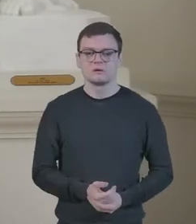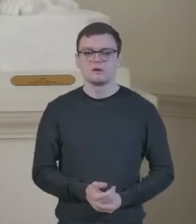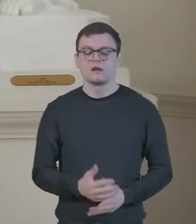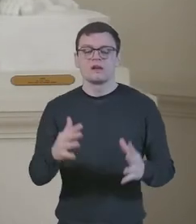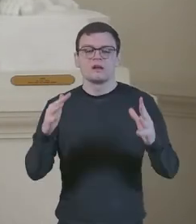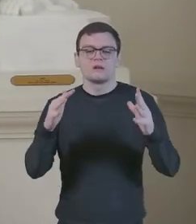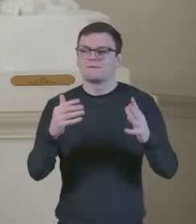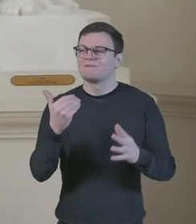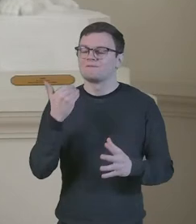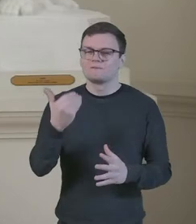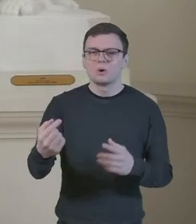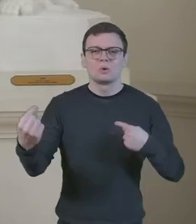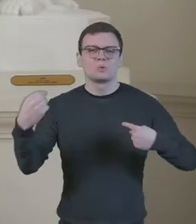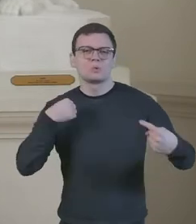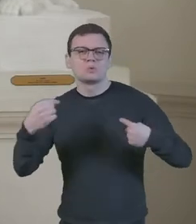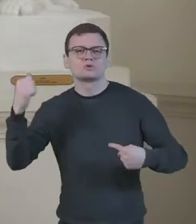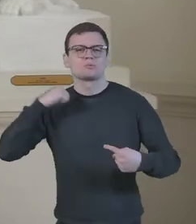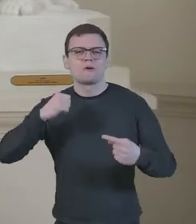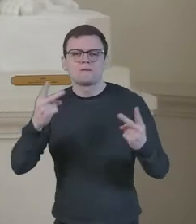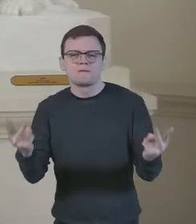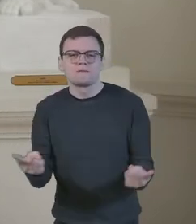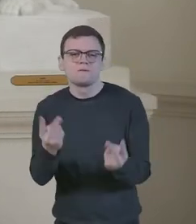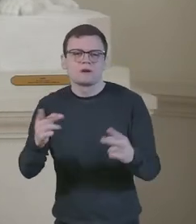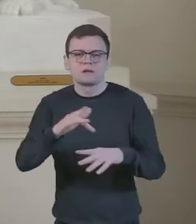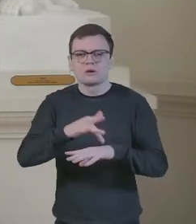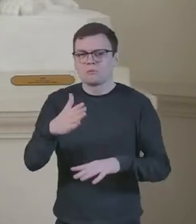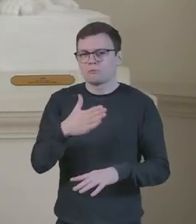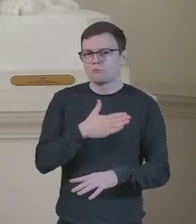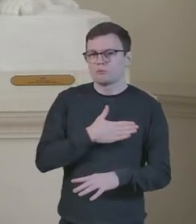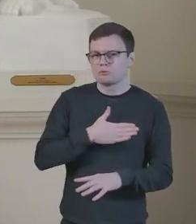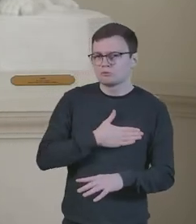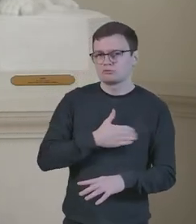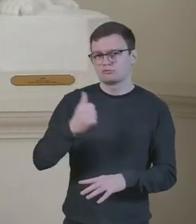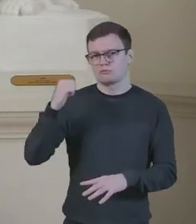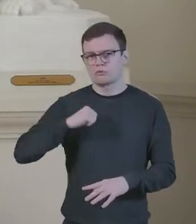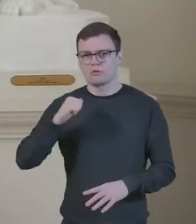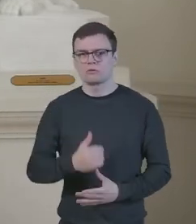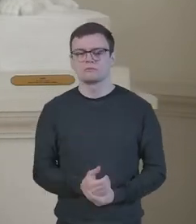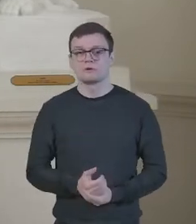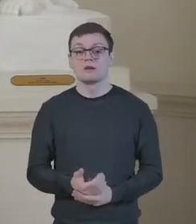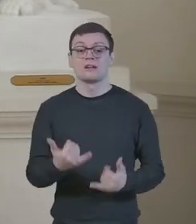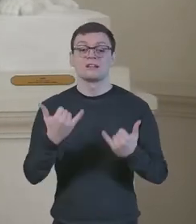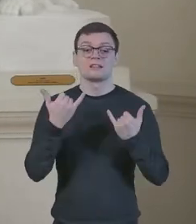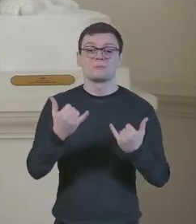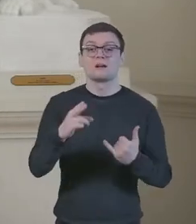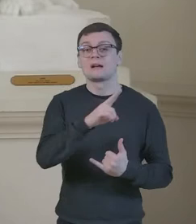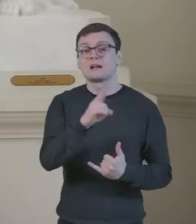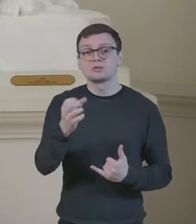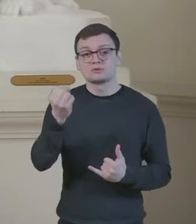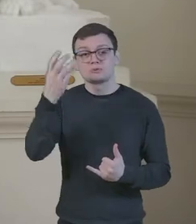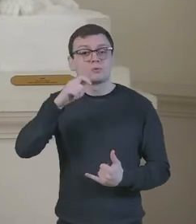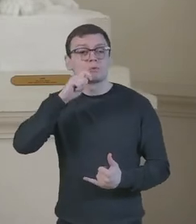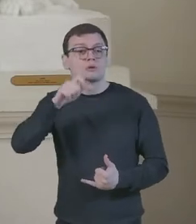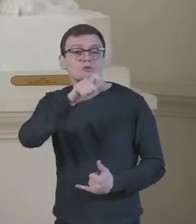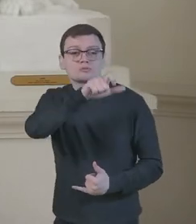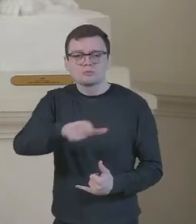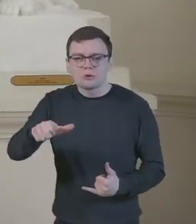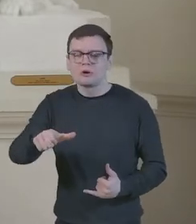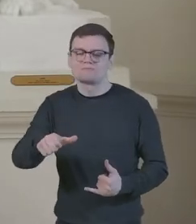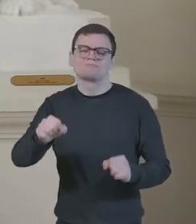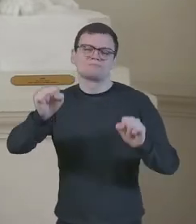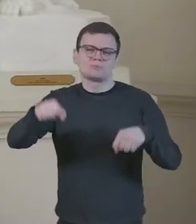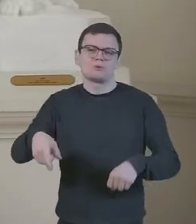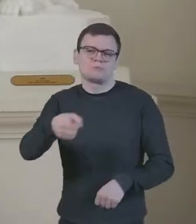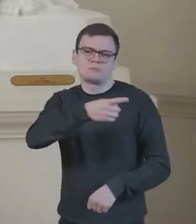prieš 20 metus ir žaizdos mūsų visuomenėje vis dar yra atviros ir mes puikiai suprantame Ukrainos žmonės šiuo